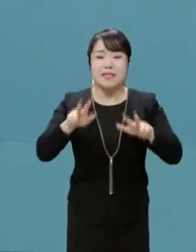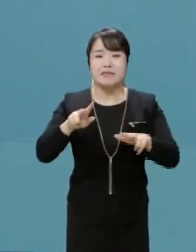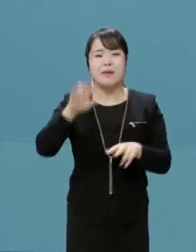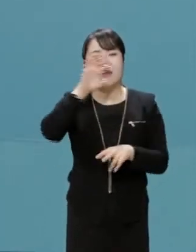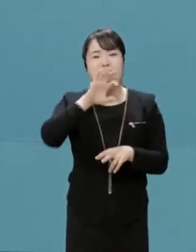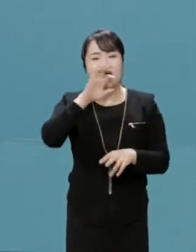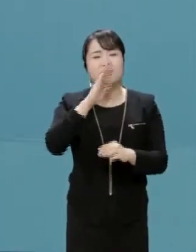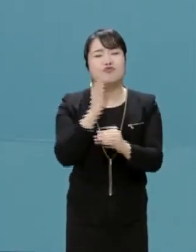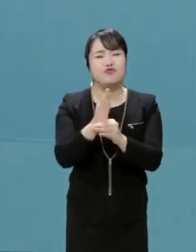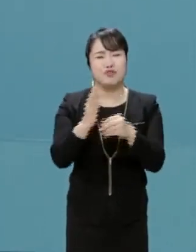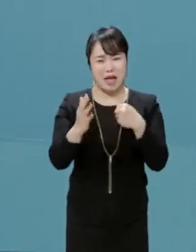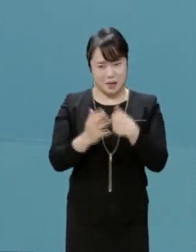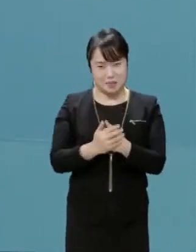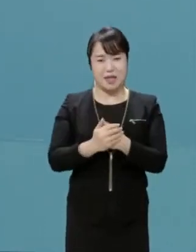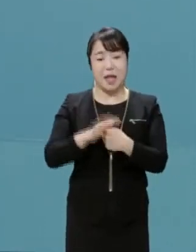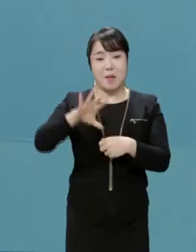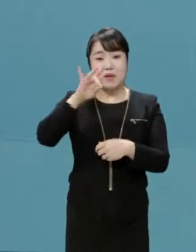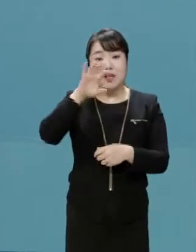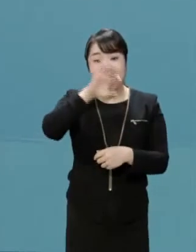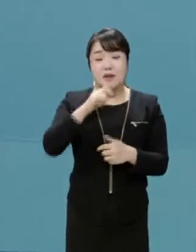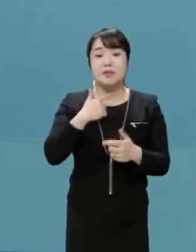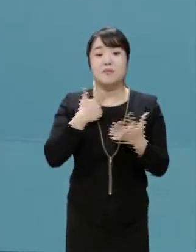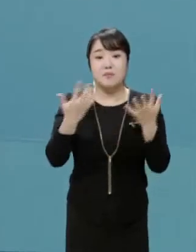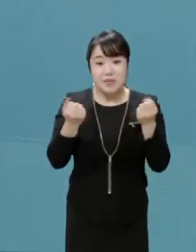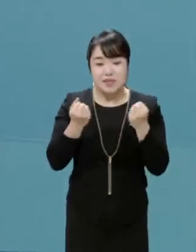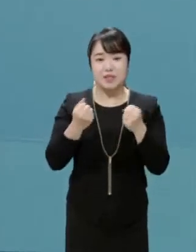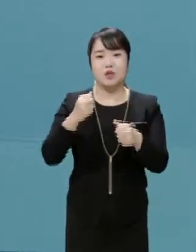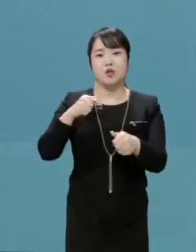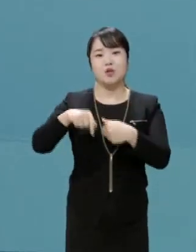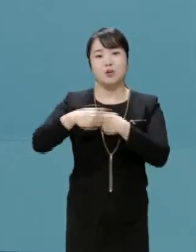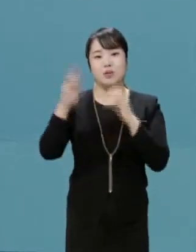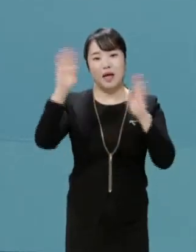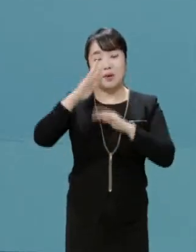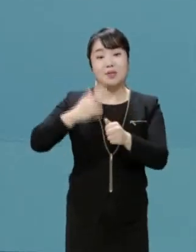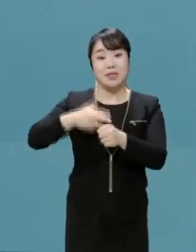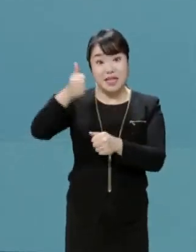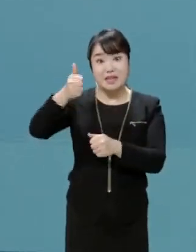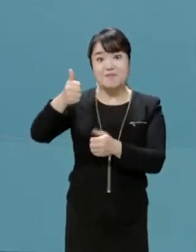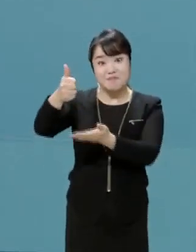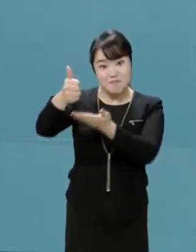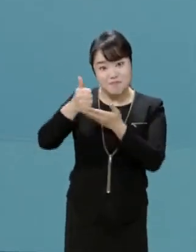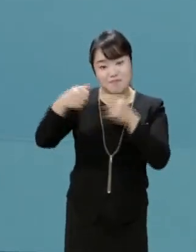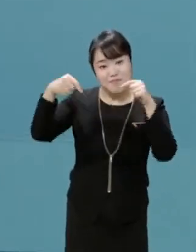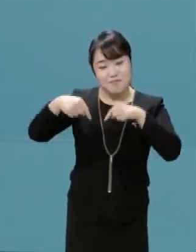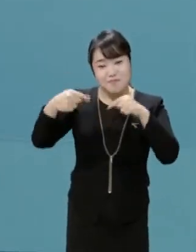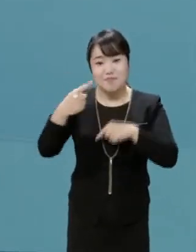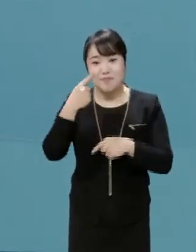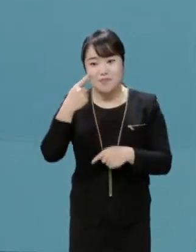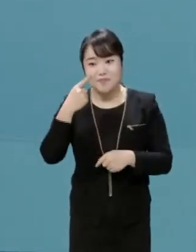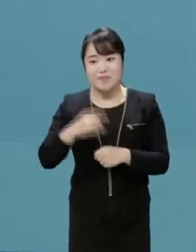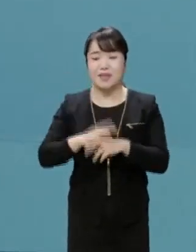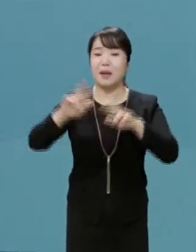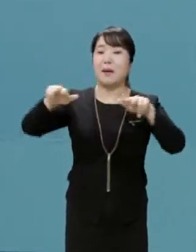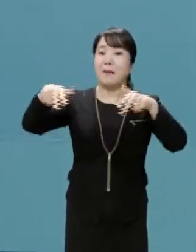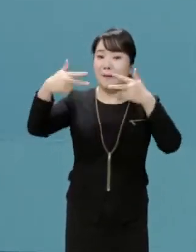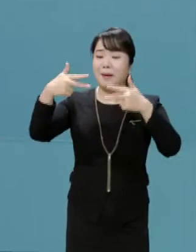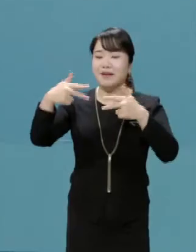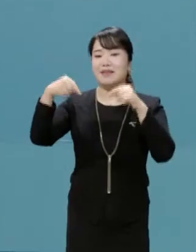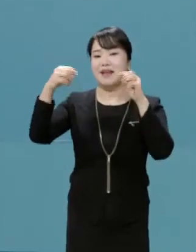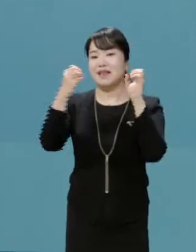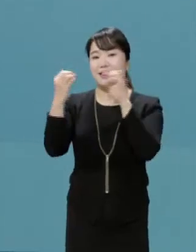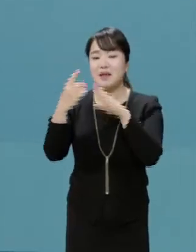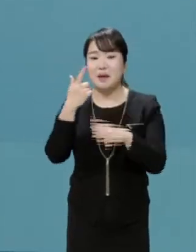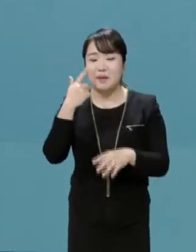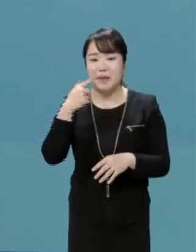시범 단계지만 이 과정을 먼저 연수한 초등학교 선생님 한 분과 좀더 자세한 이야기 나누고자 저희가 줌 화상으로